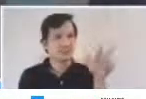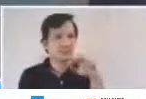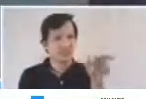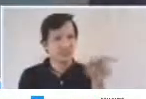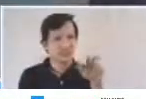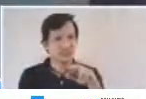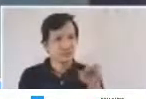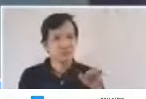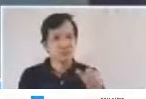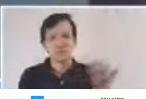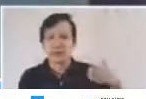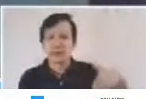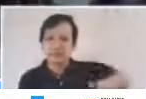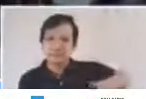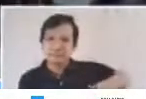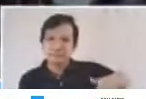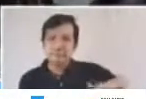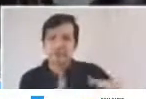buong mundo.